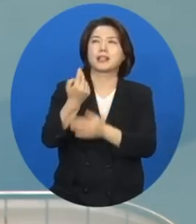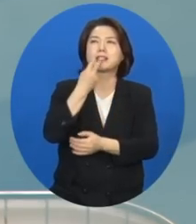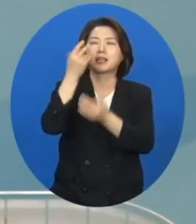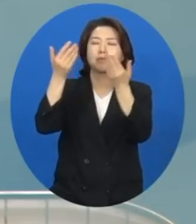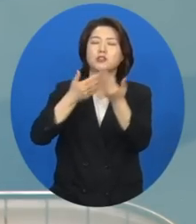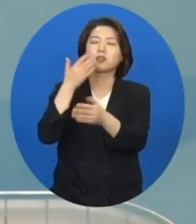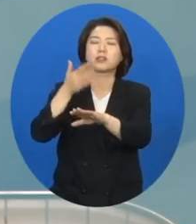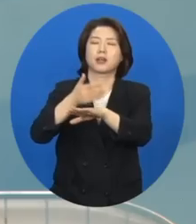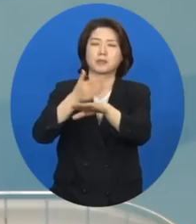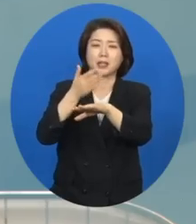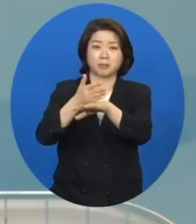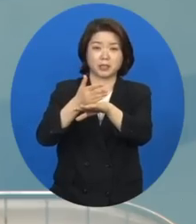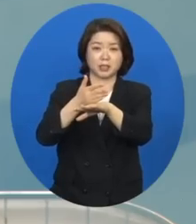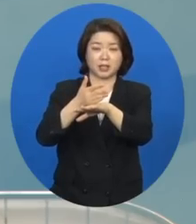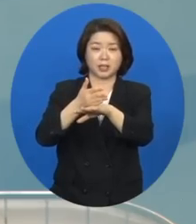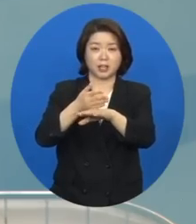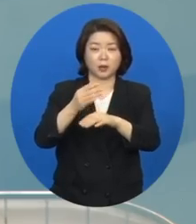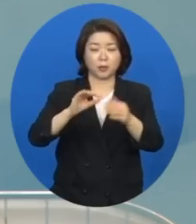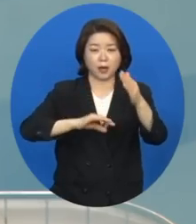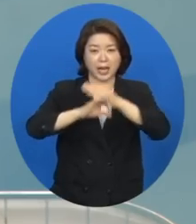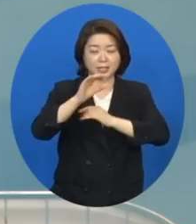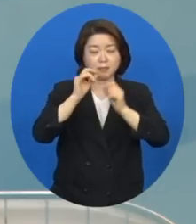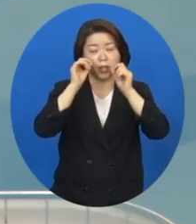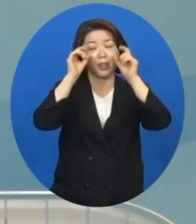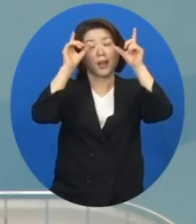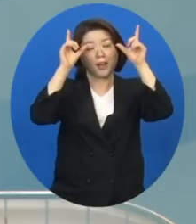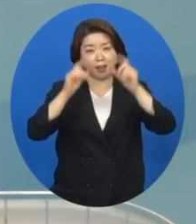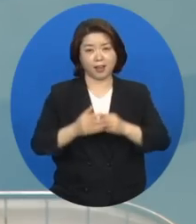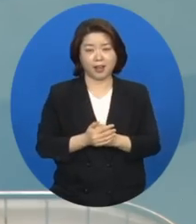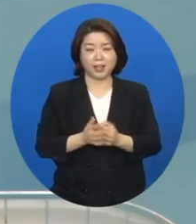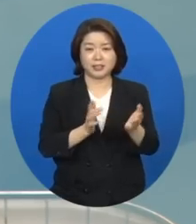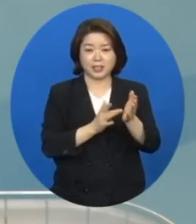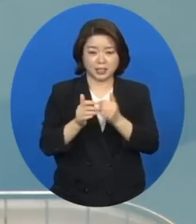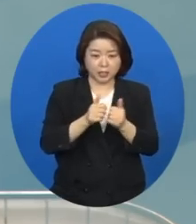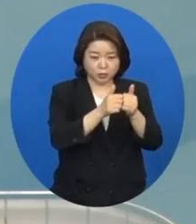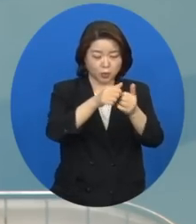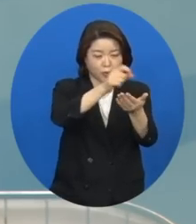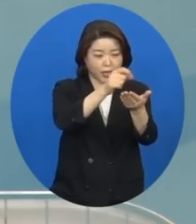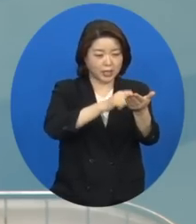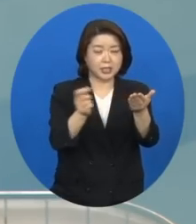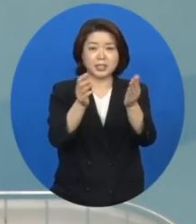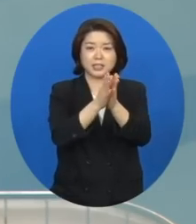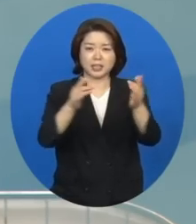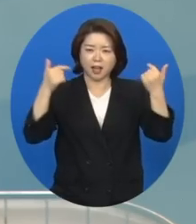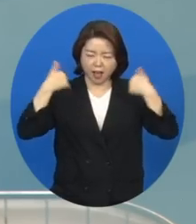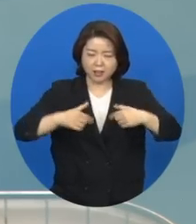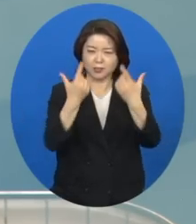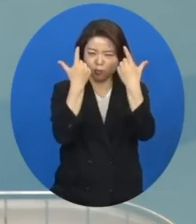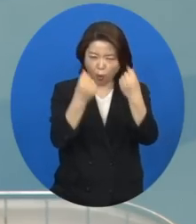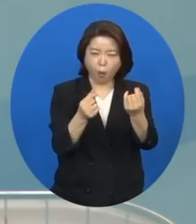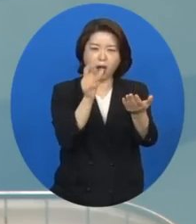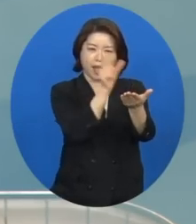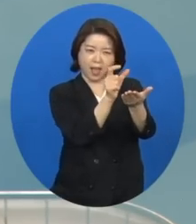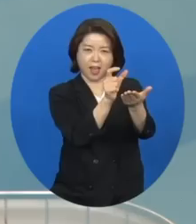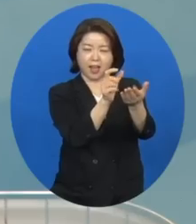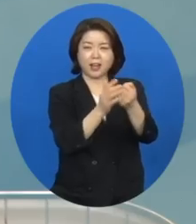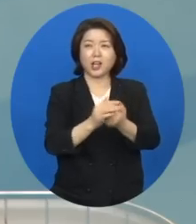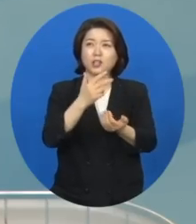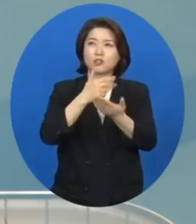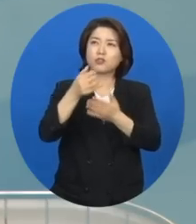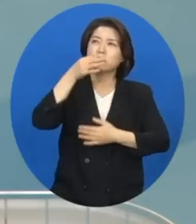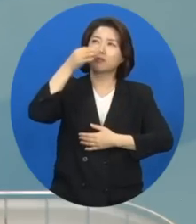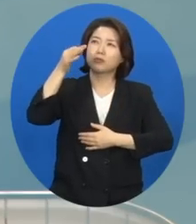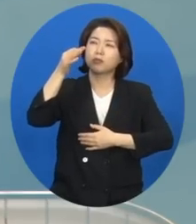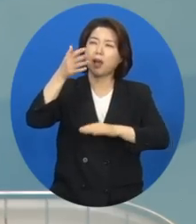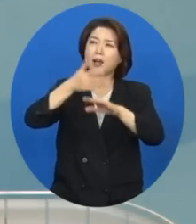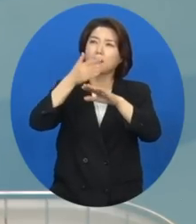감사합니다. 그렇게 제 예수 동행 일기의 시작은 항상 똑같아요. 주님을 부르며 감사로